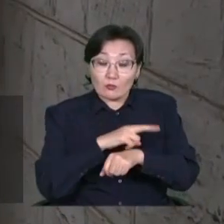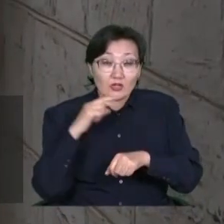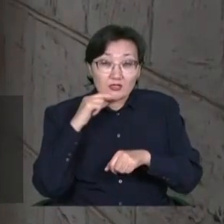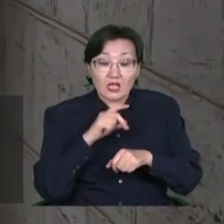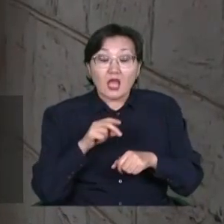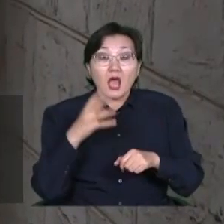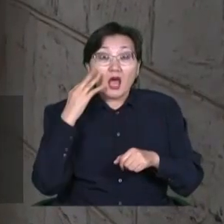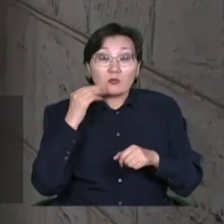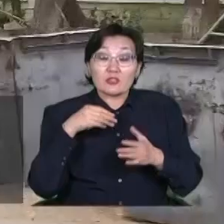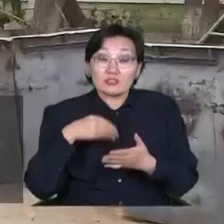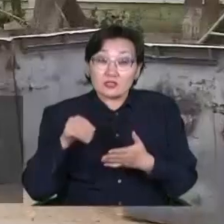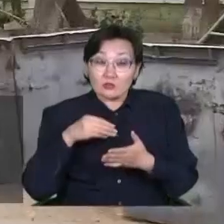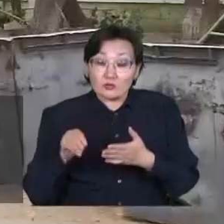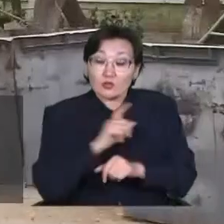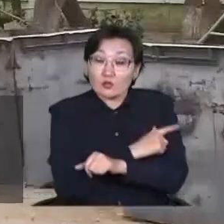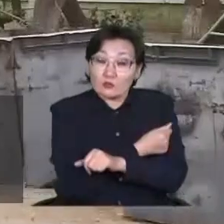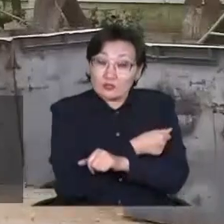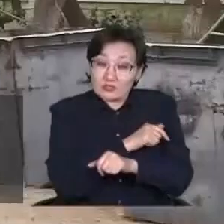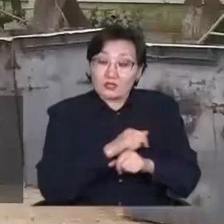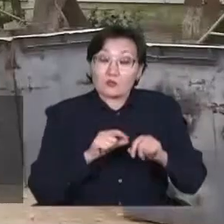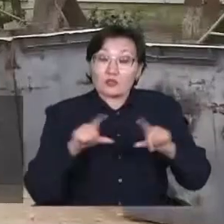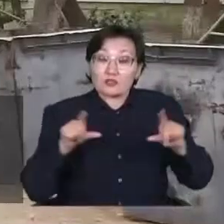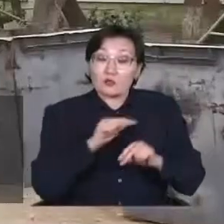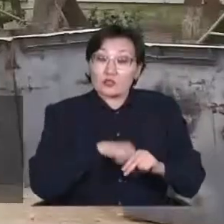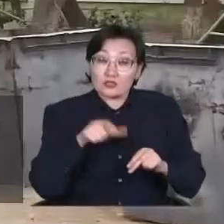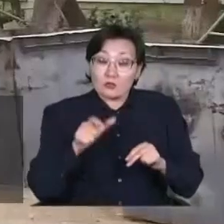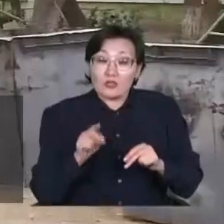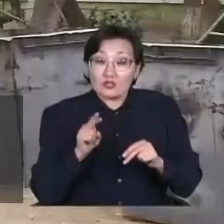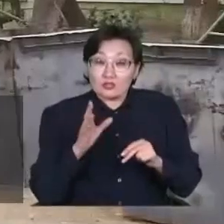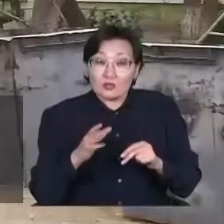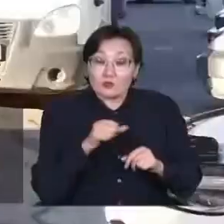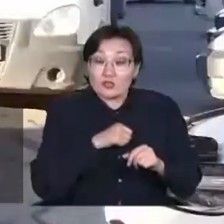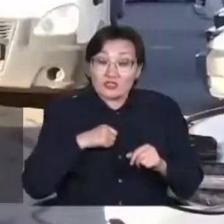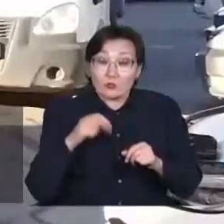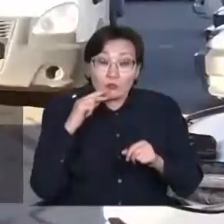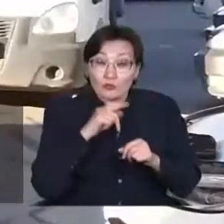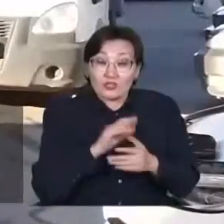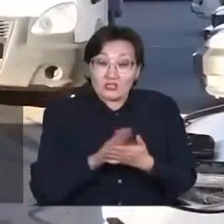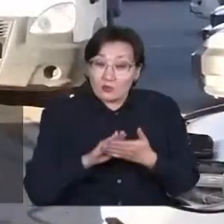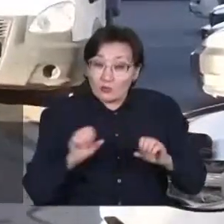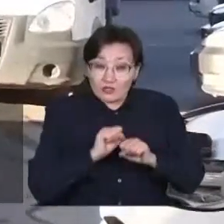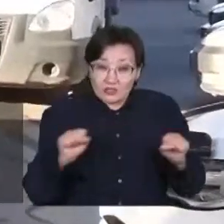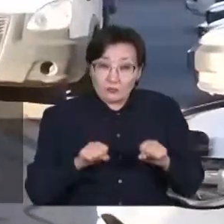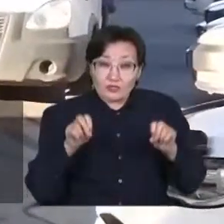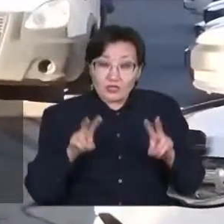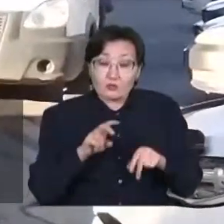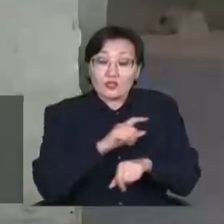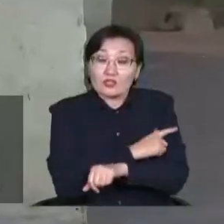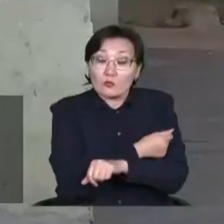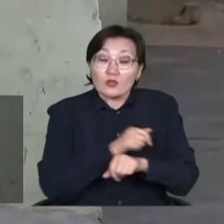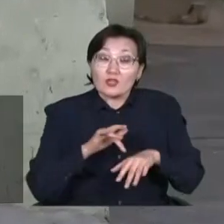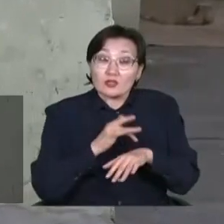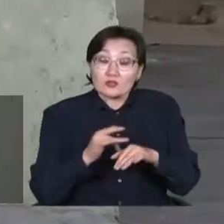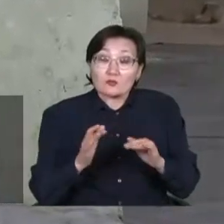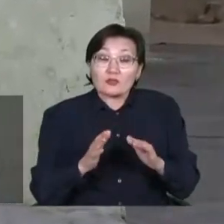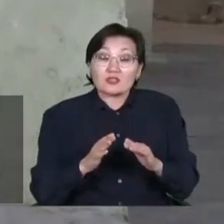қара базарынан алған. Ақтаудың санитарлық эпидемиологиялық станция қызметкерлері пәтерді өз бетінше улауға болмайтынын, тек арнайы мамандар қызметіне жүгіну